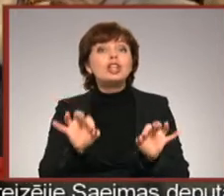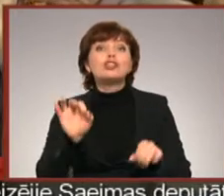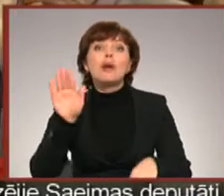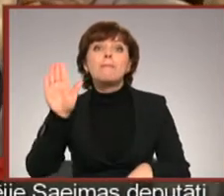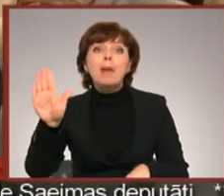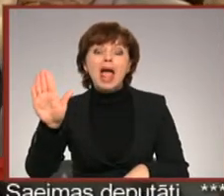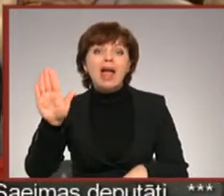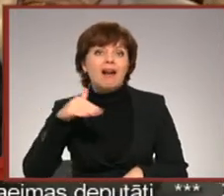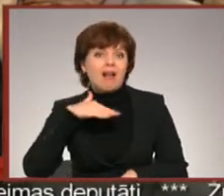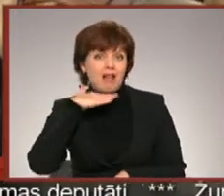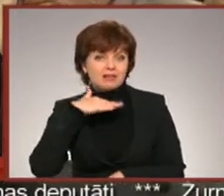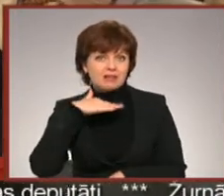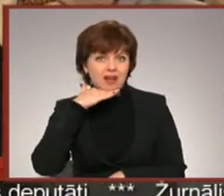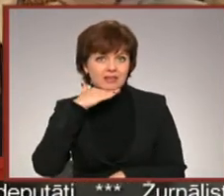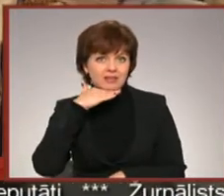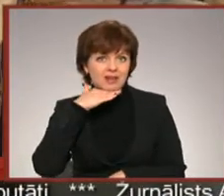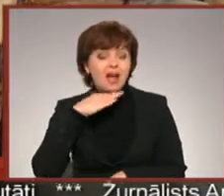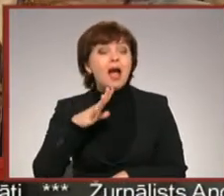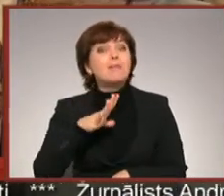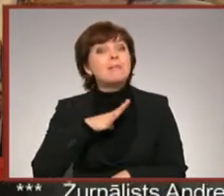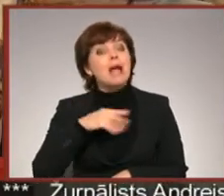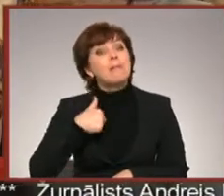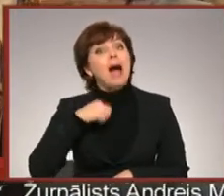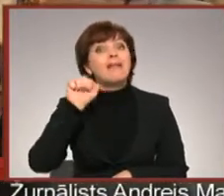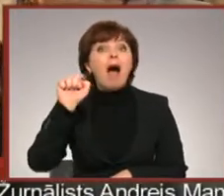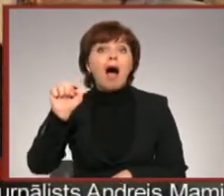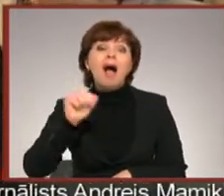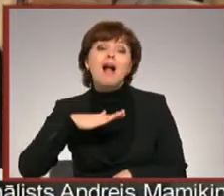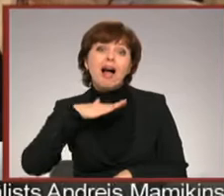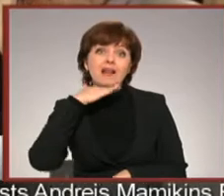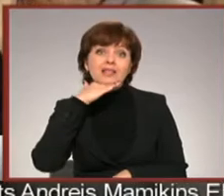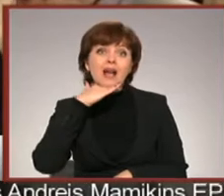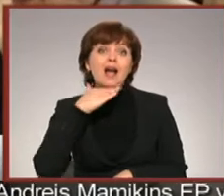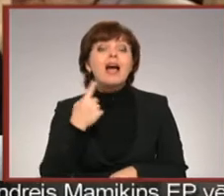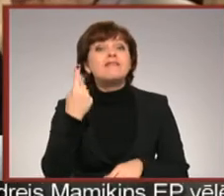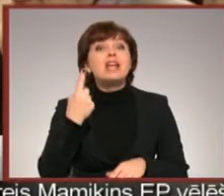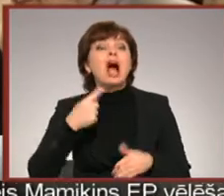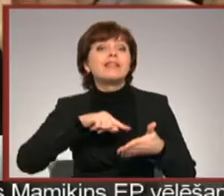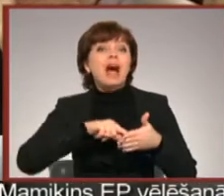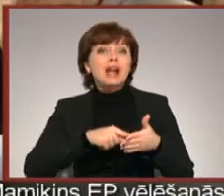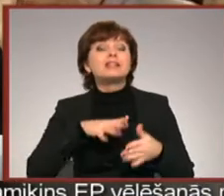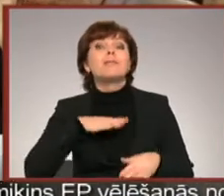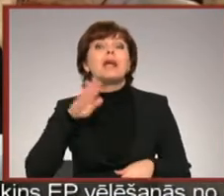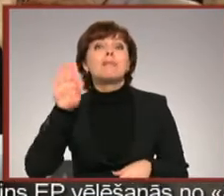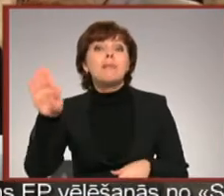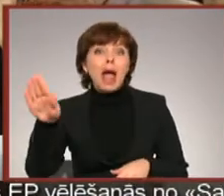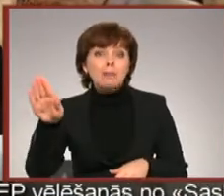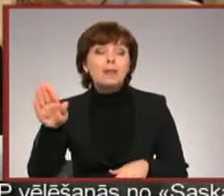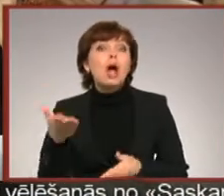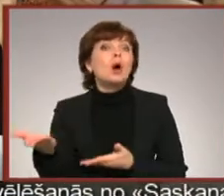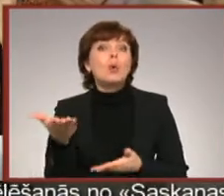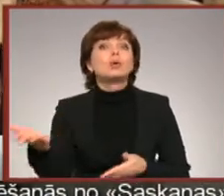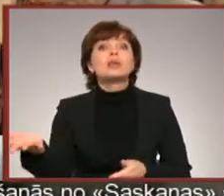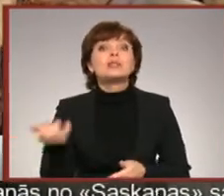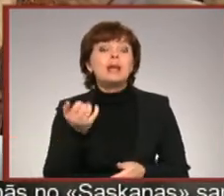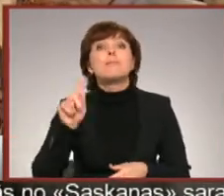klasēs. Man bija A klase, tikai vienā reizītē bija B klase, kuru es saņēmu